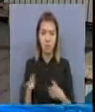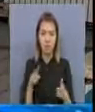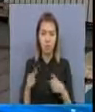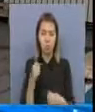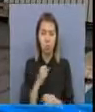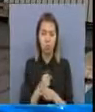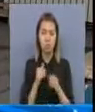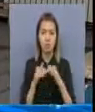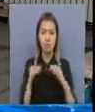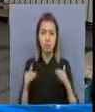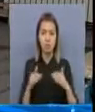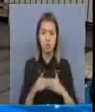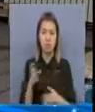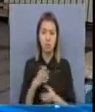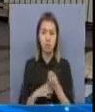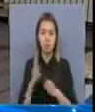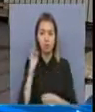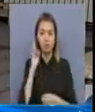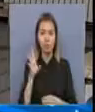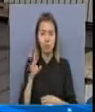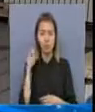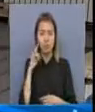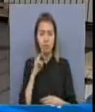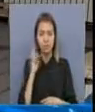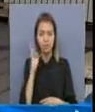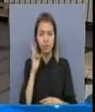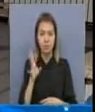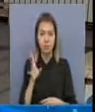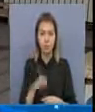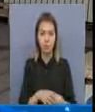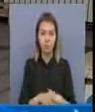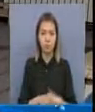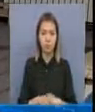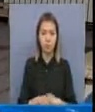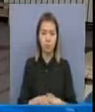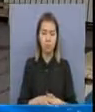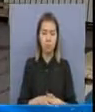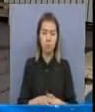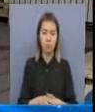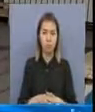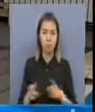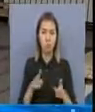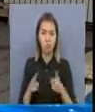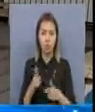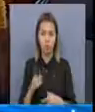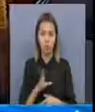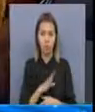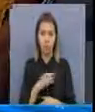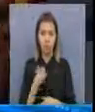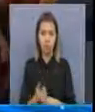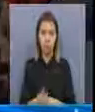дайындауы балаларды әлем чемпионатына, Қазақстан чемпионатына Облыс чемпионатын соғанда дайындала береміз со